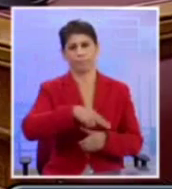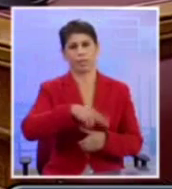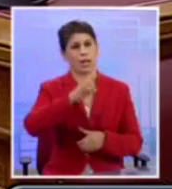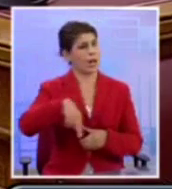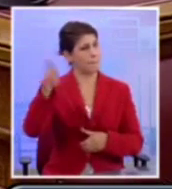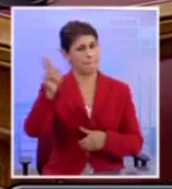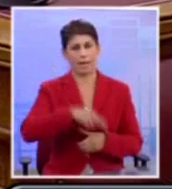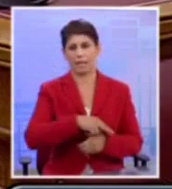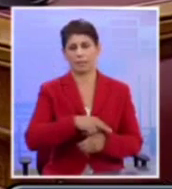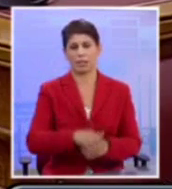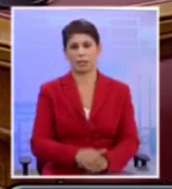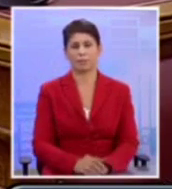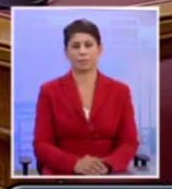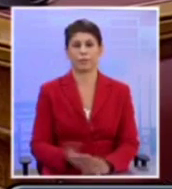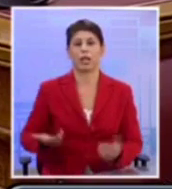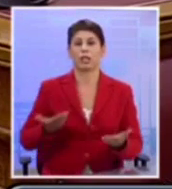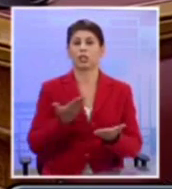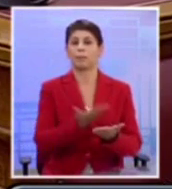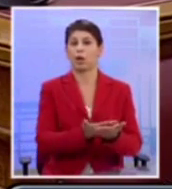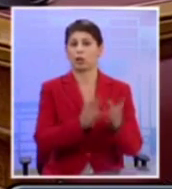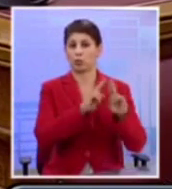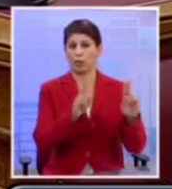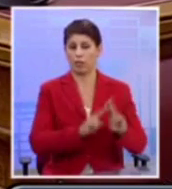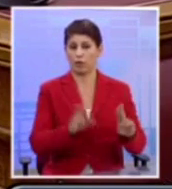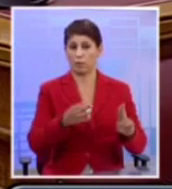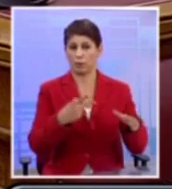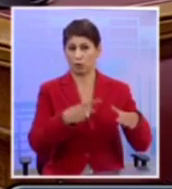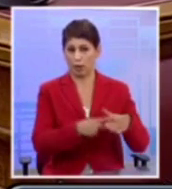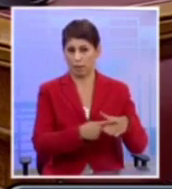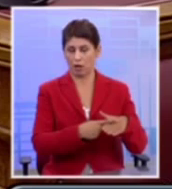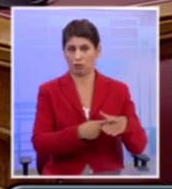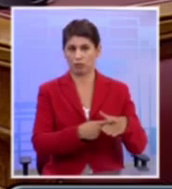απορρίψανε την πρόταση του Διεθνούς Ζωματικού Ταμείου